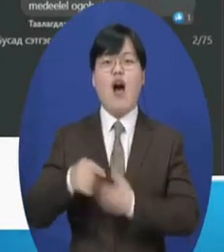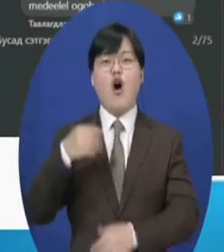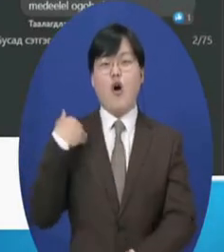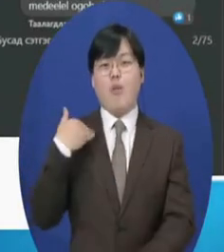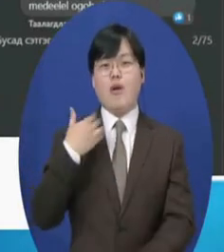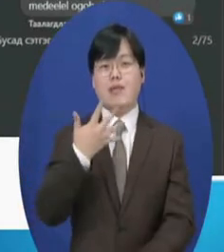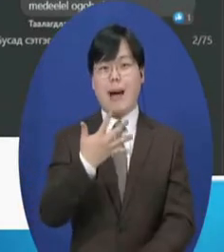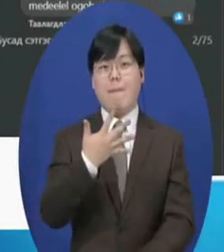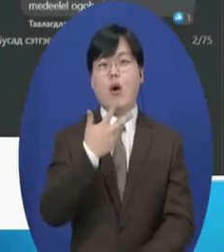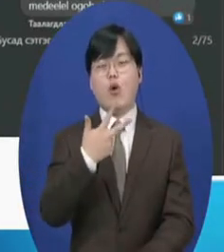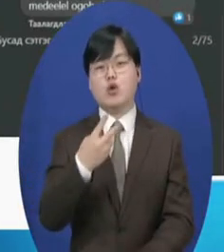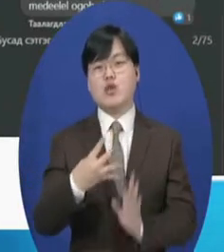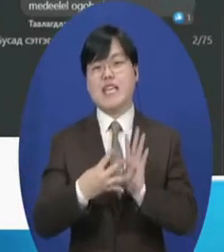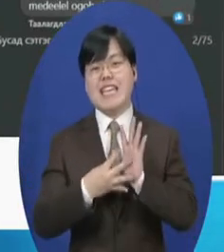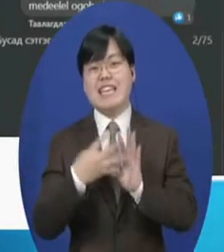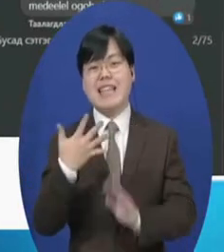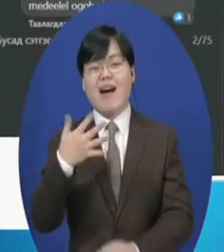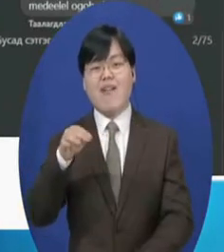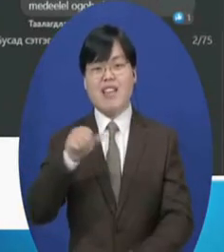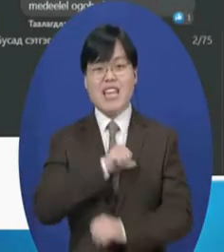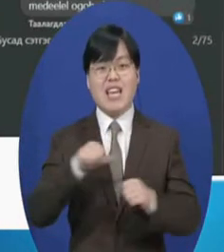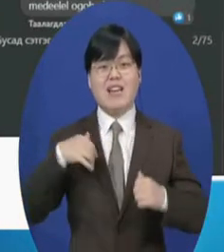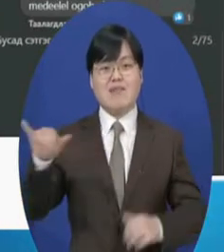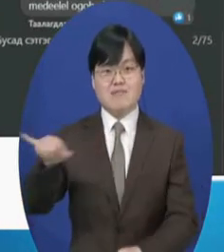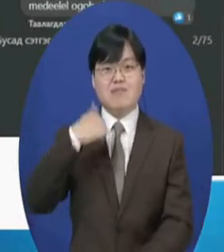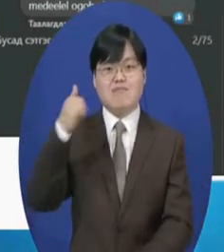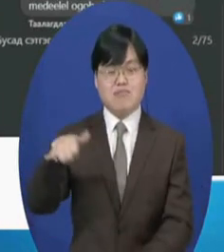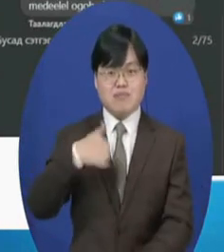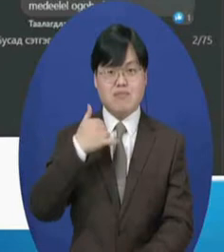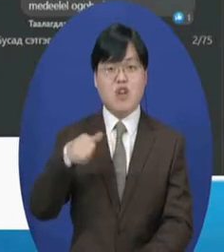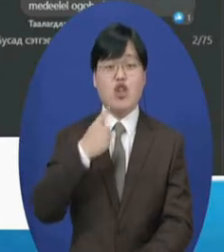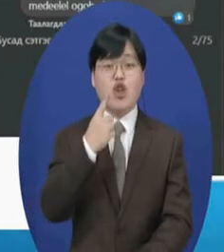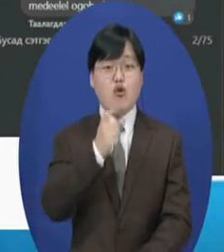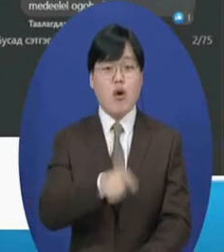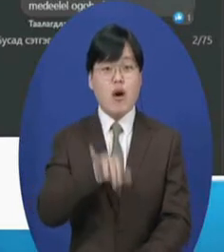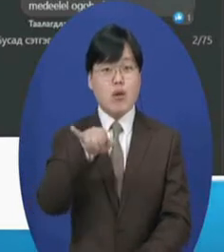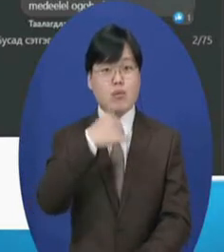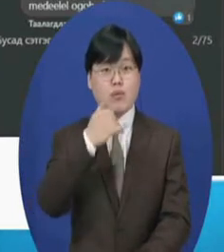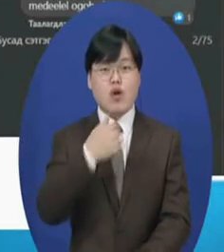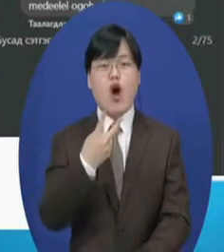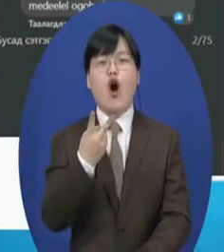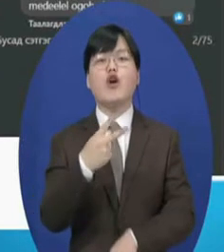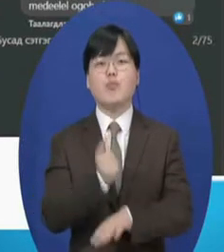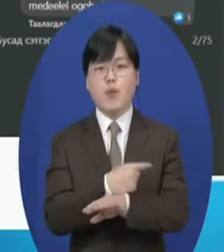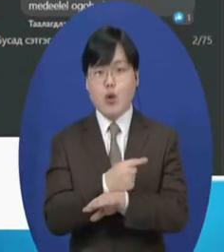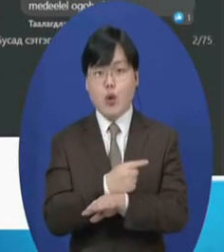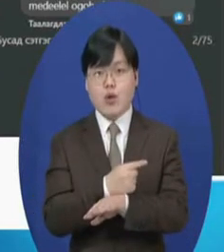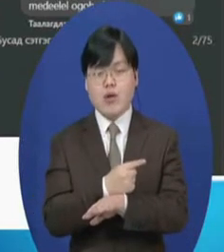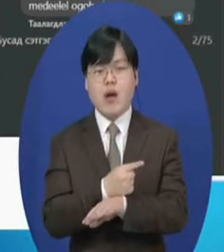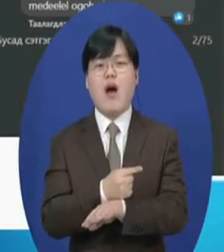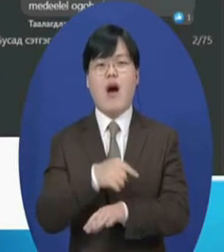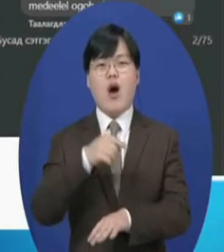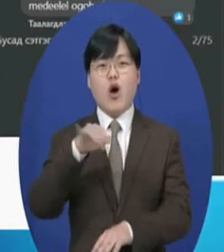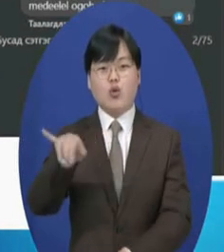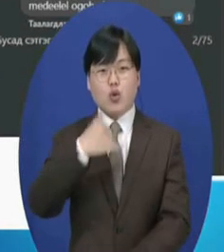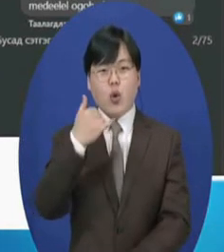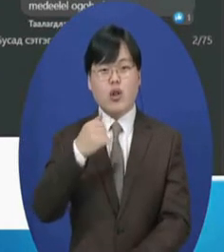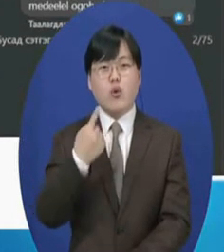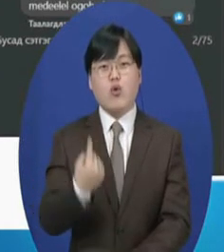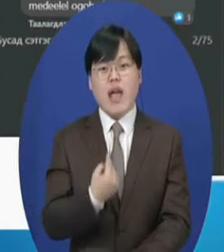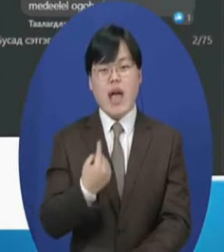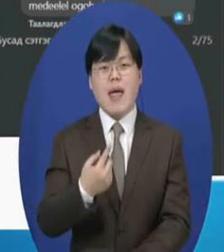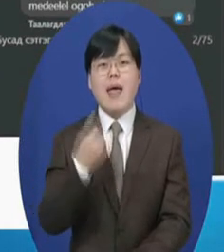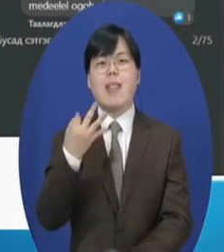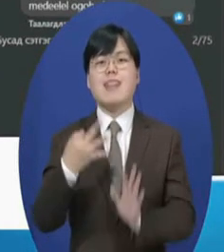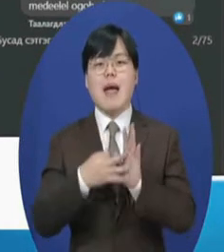нийтдээ 5395 иргэн холбогдсон байна. Дуудлага оператор нэг хүнтэй ярих дундаж хугацаа 2 минут байгаа бол дуудлагын хүлээлгийн